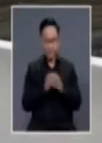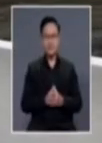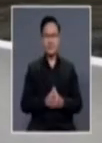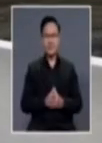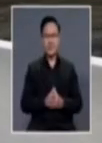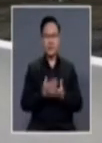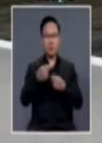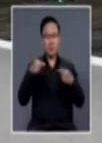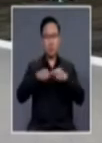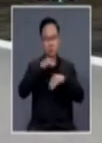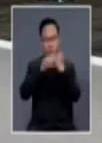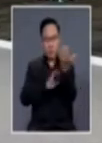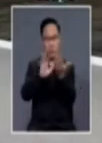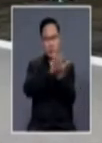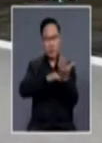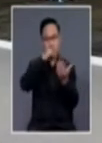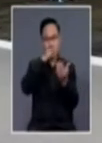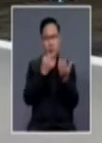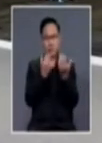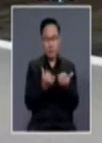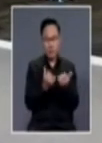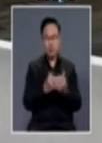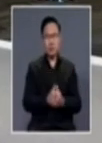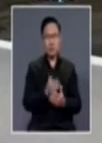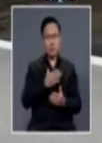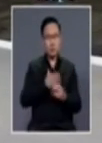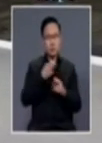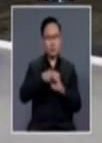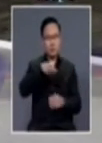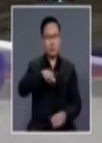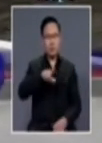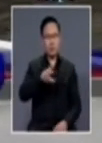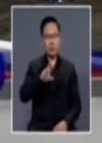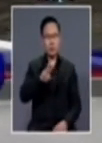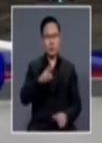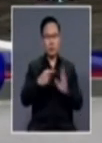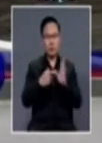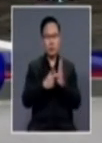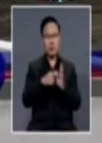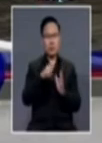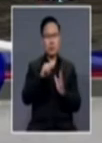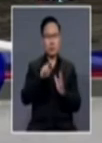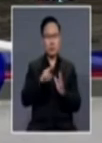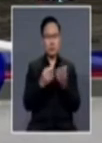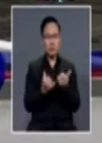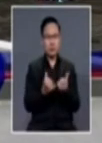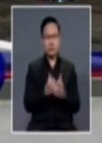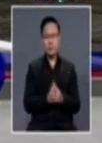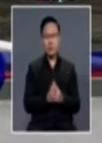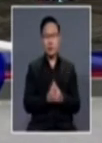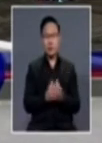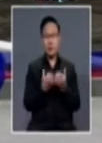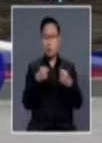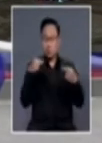วัสดีครับต้อนรับคุณผู้ชมคุณผู้ฟังทุกท่านเข้าสู่รายการเดินหน้าประเทศไทยวันนี้อยู่กับผมพลวัฒน์ผู้พิพัฒน์ครับปฏิเสธไม่ได้เลยนะ